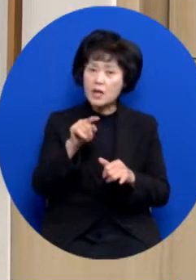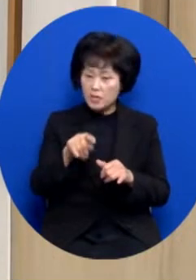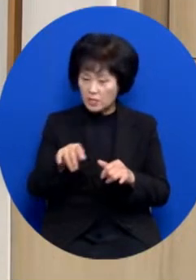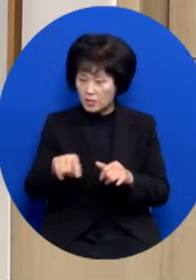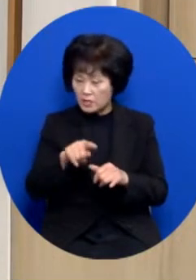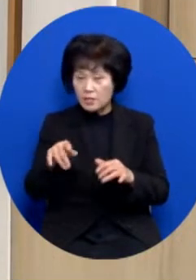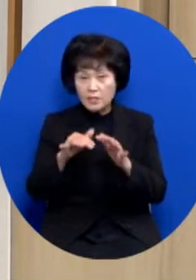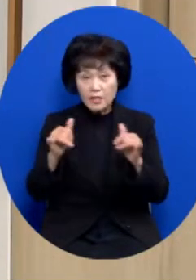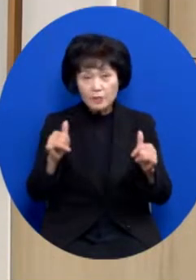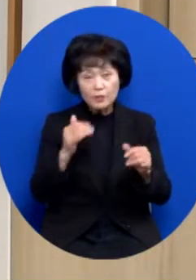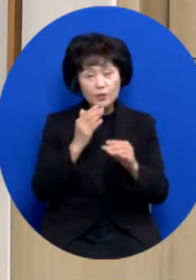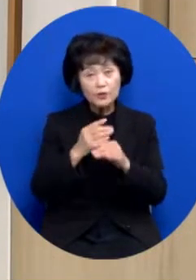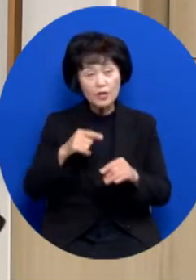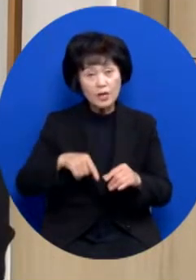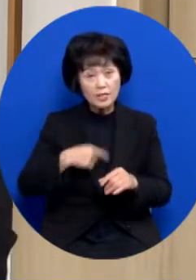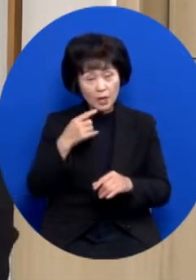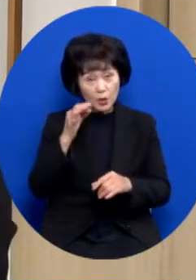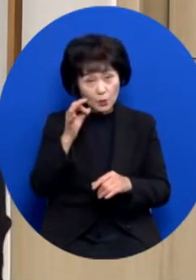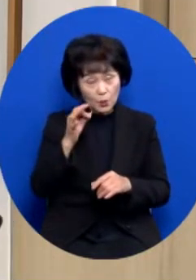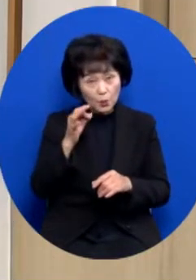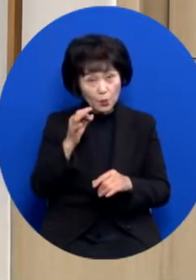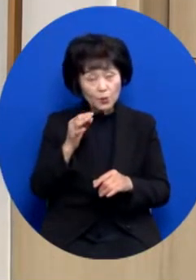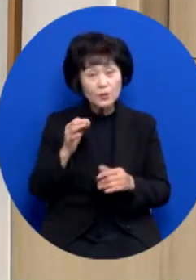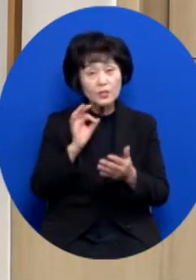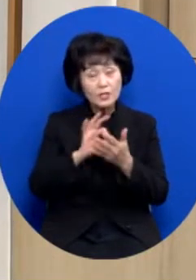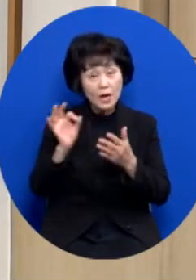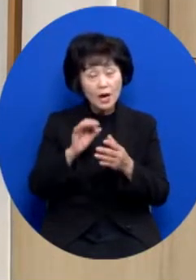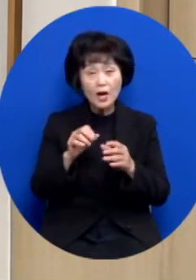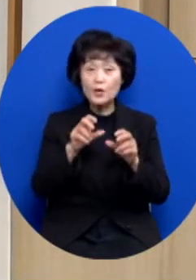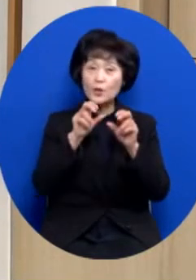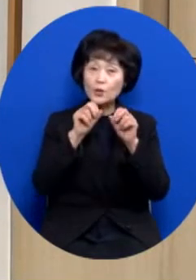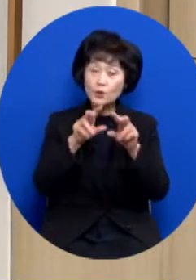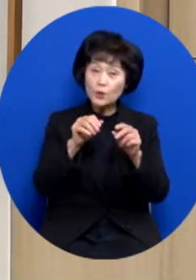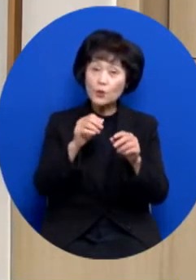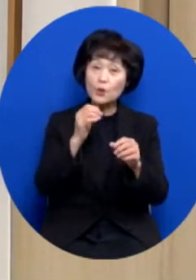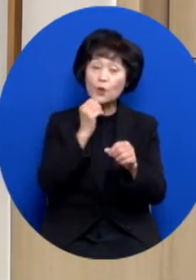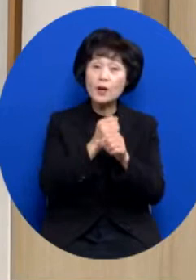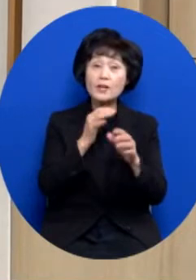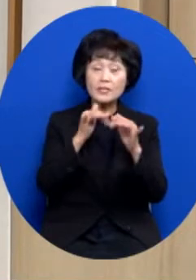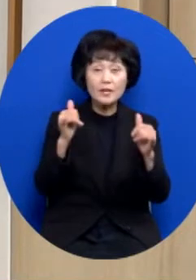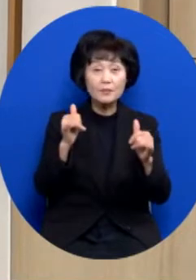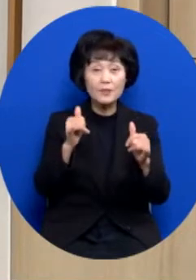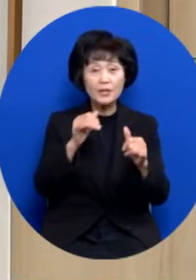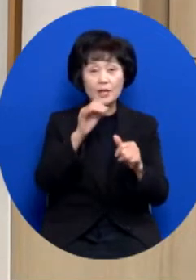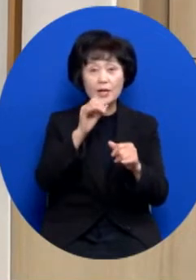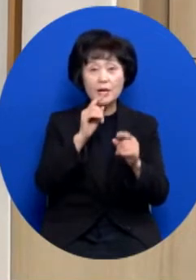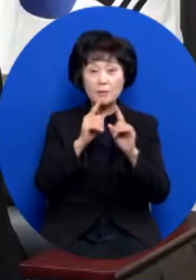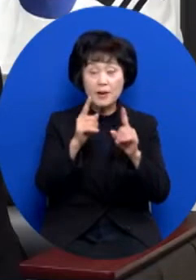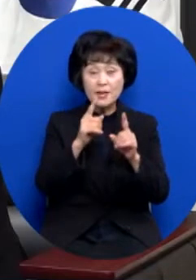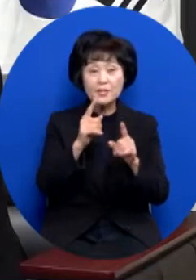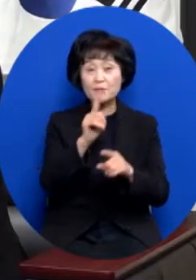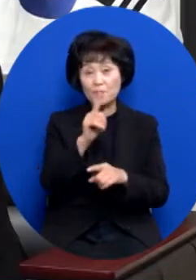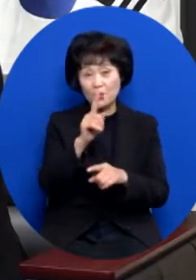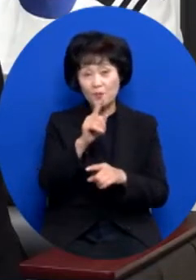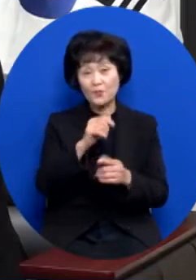선교를 준비하는 분들에게 혹시 조언의 말씀 또 도움이 될 수 있는 말씀 한 말씀 부탁드리겠습니다네